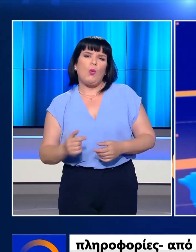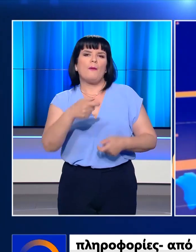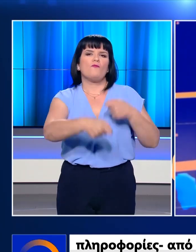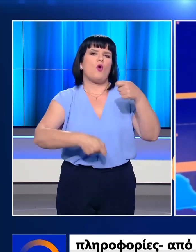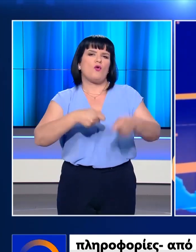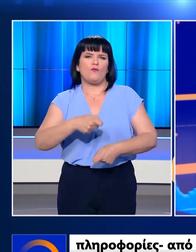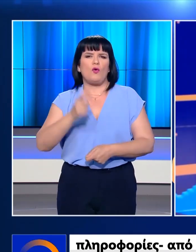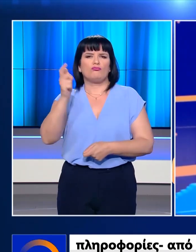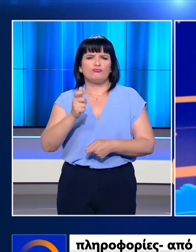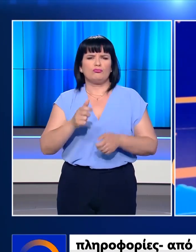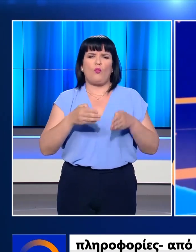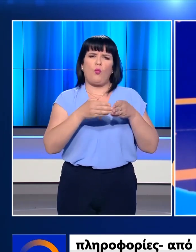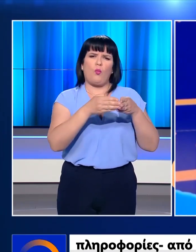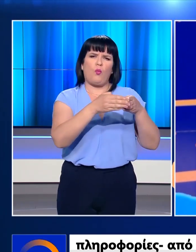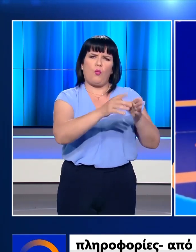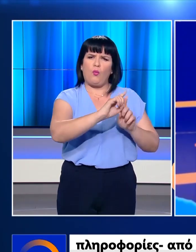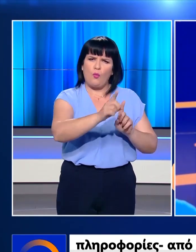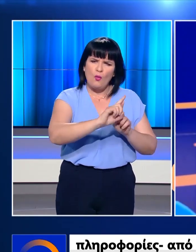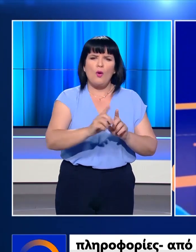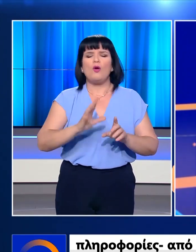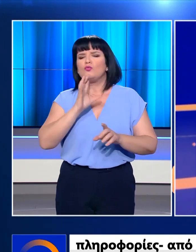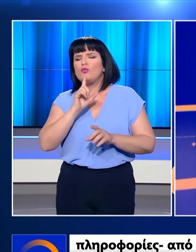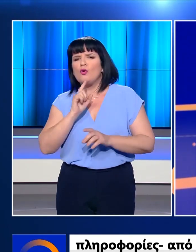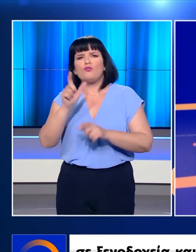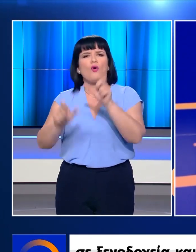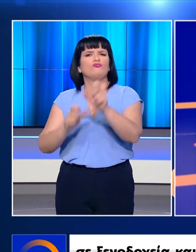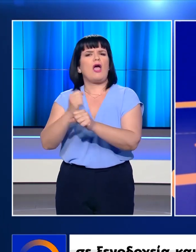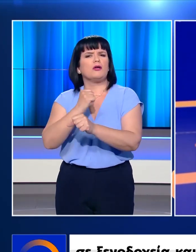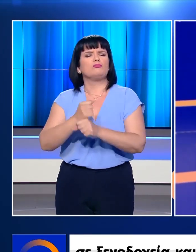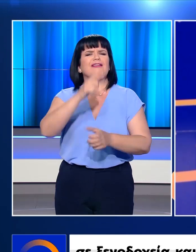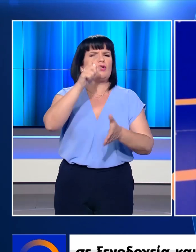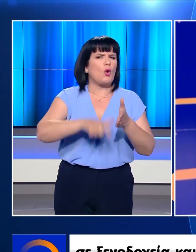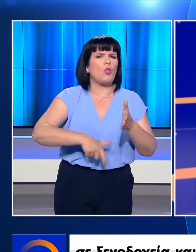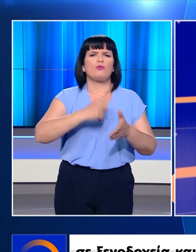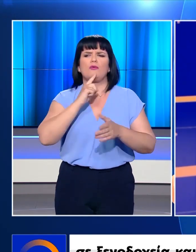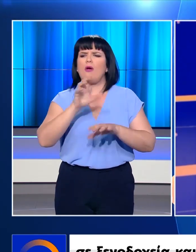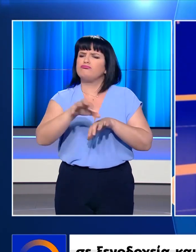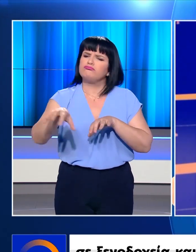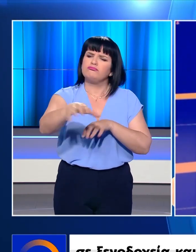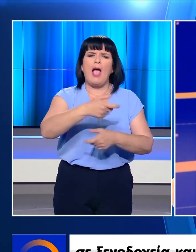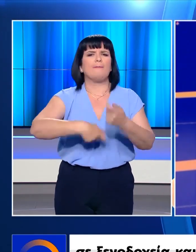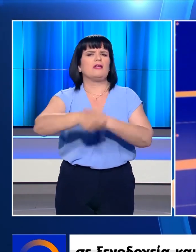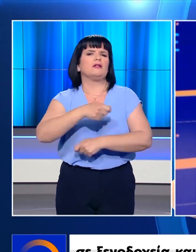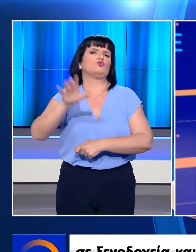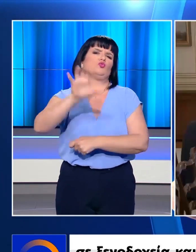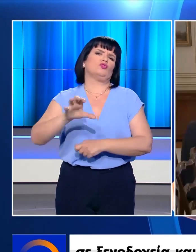και επιδότηση των ακτοπλοϊκών γραμμών μέχρι και τη στήριξη των εργαζομένων σε ξενοδοχεία και άλλες τουριστικές επιχειρήσεις.